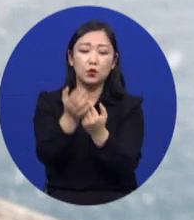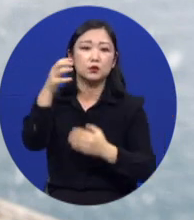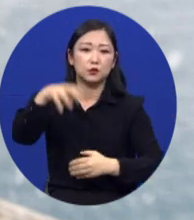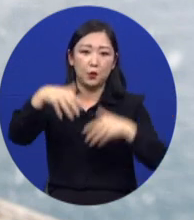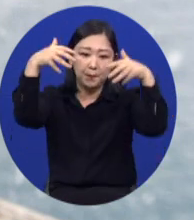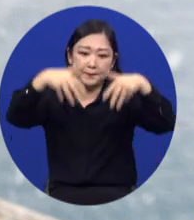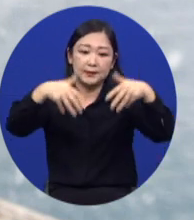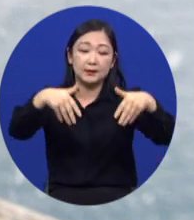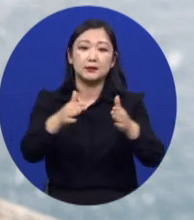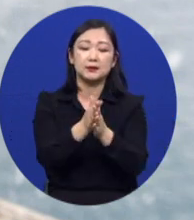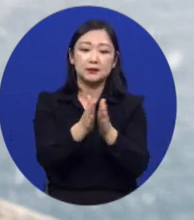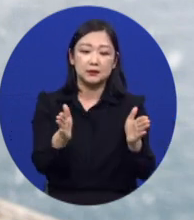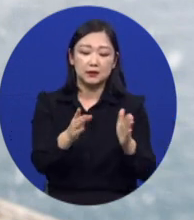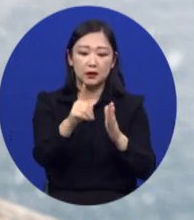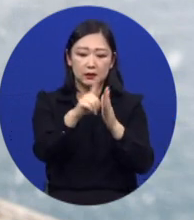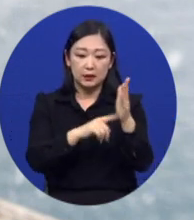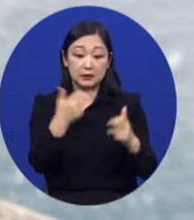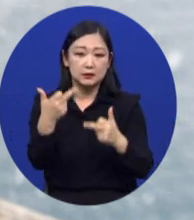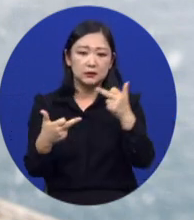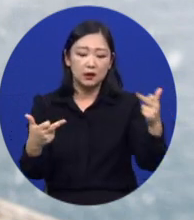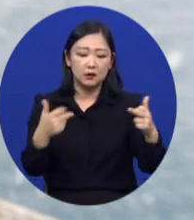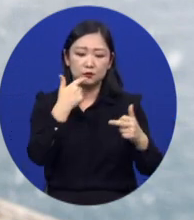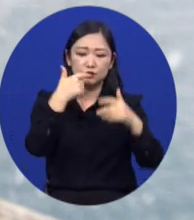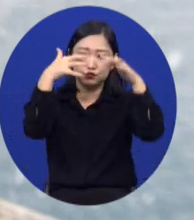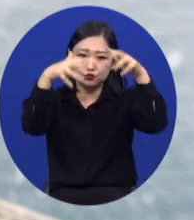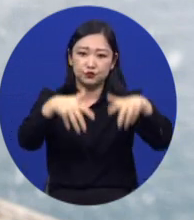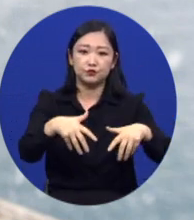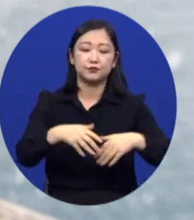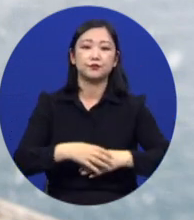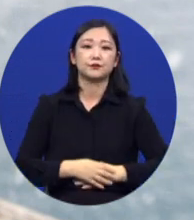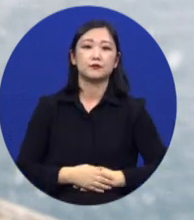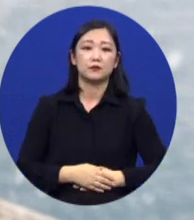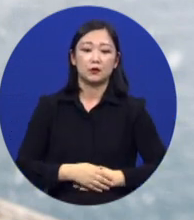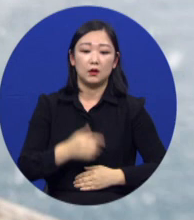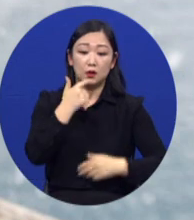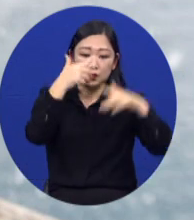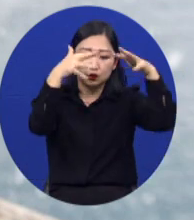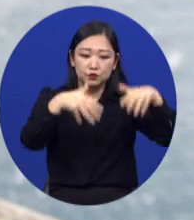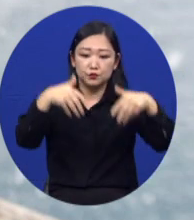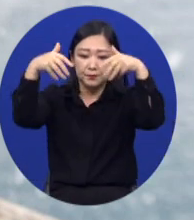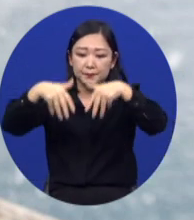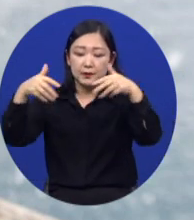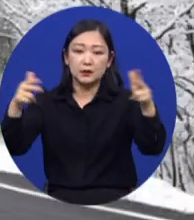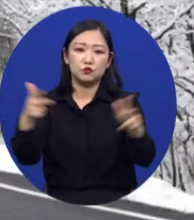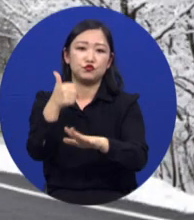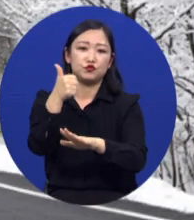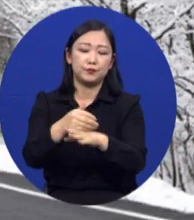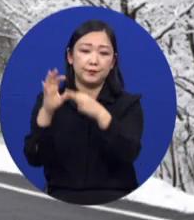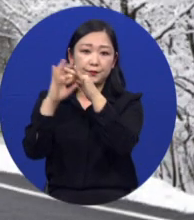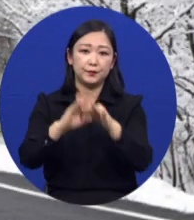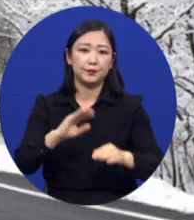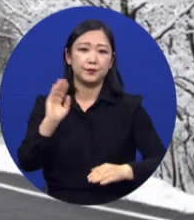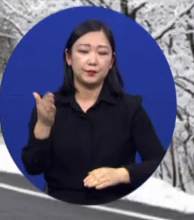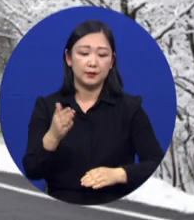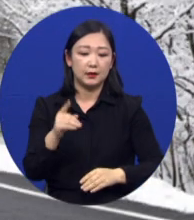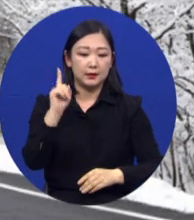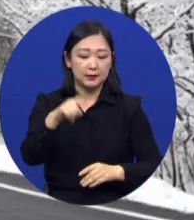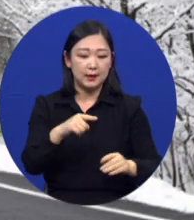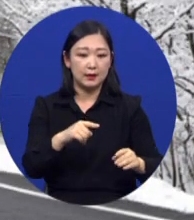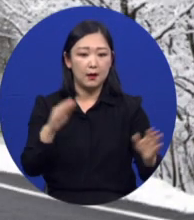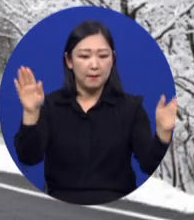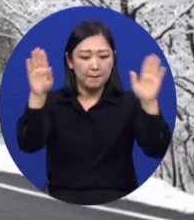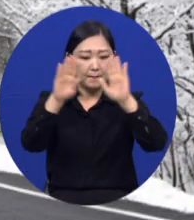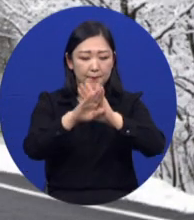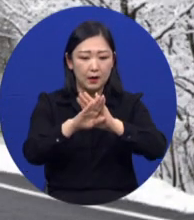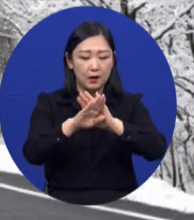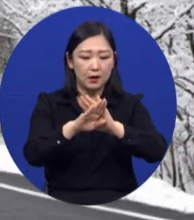내리겠고 기온이 낮은 산지의 는 눈이 내리겠습니다 눈과 비는 주말에도 이어집니다 내일 밤까지 3g 에는 최고